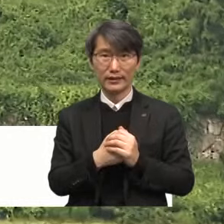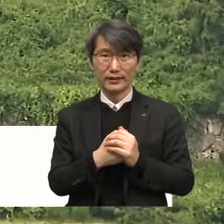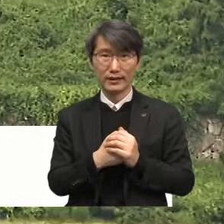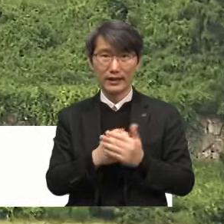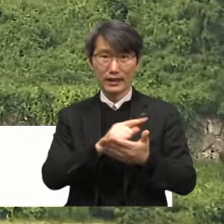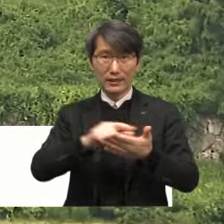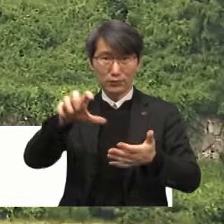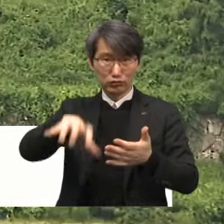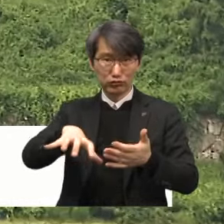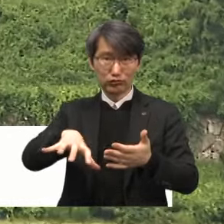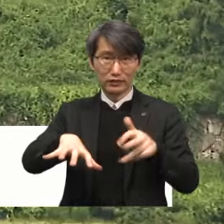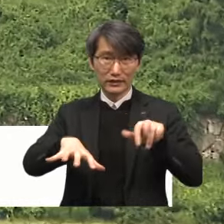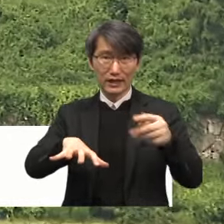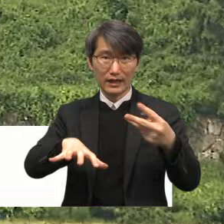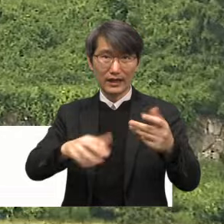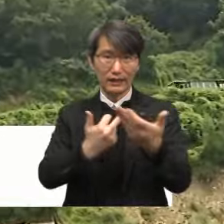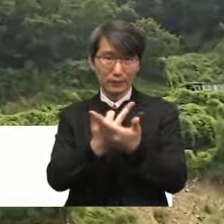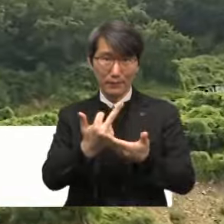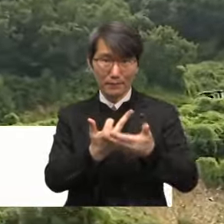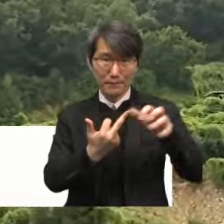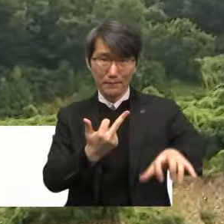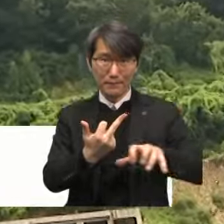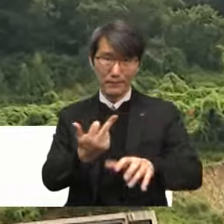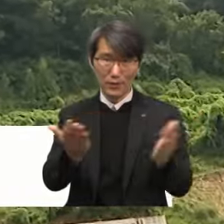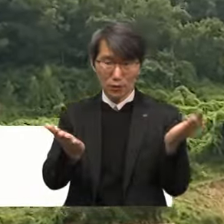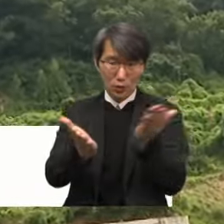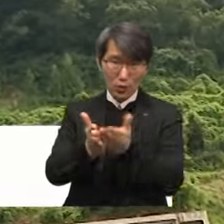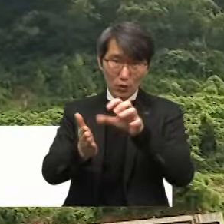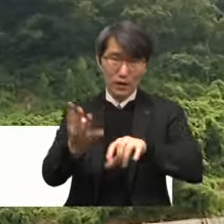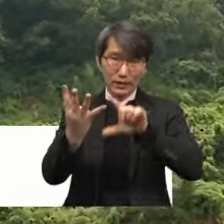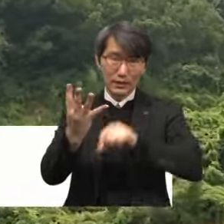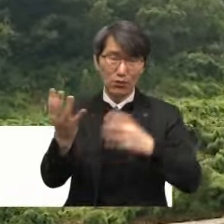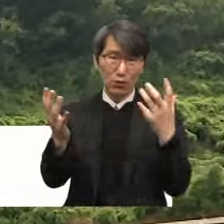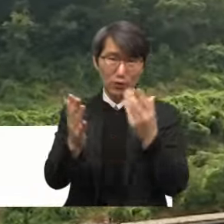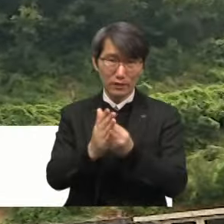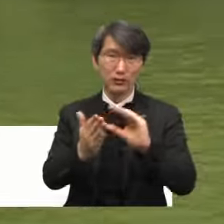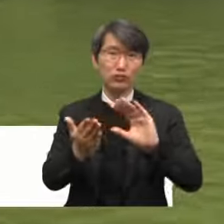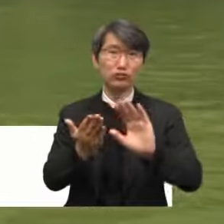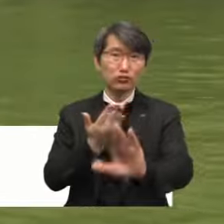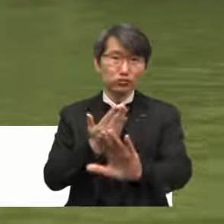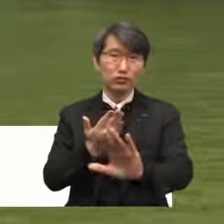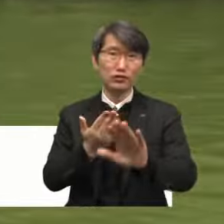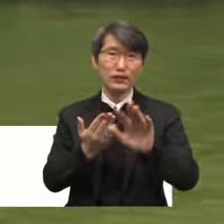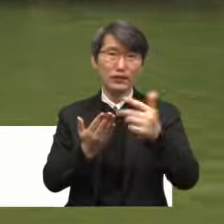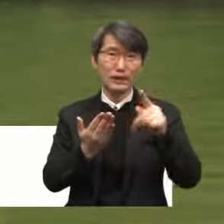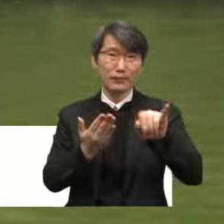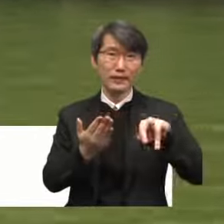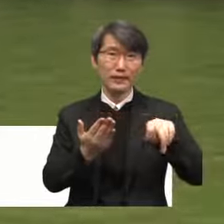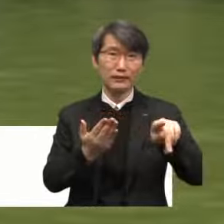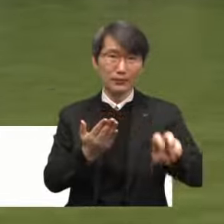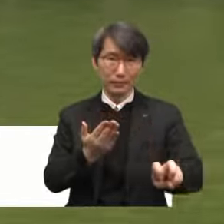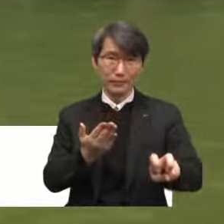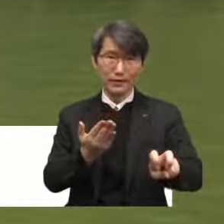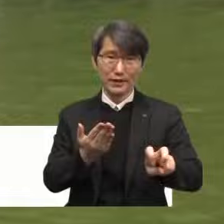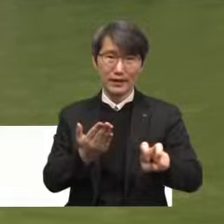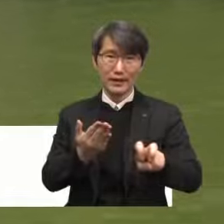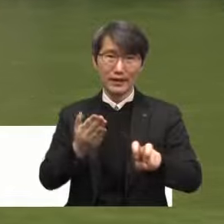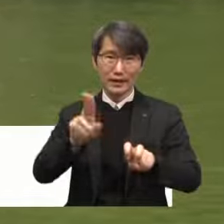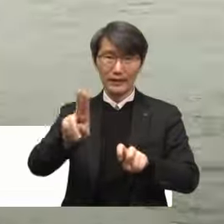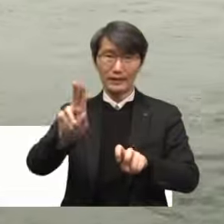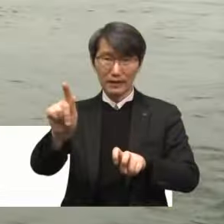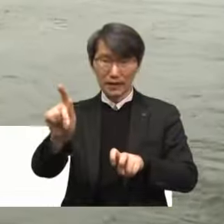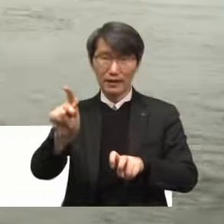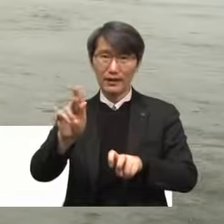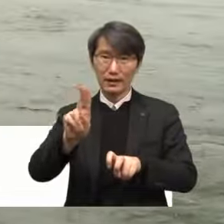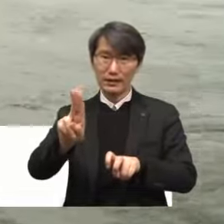가평군은 자라섬 꽃섬 나무 다목적 선착장이 오는 4월 완공되면 남이섬에서 HJ 마이나 자라섬